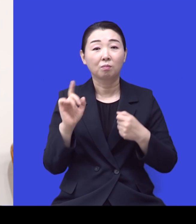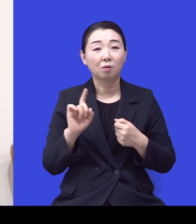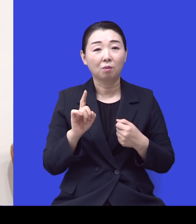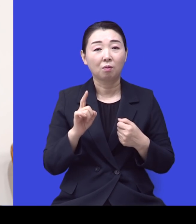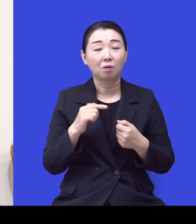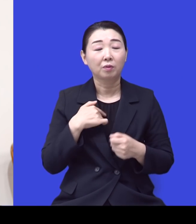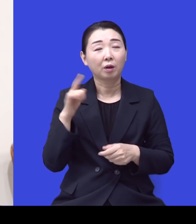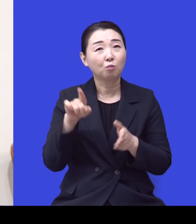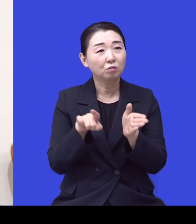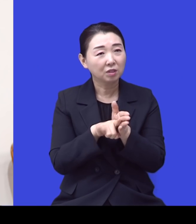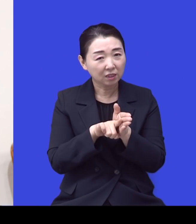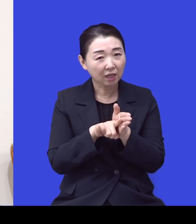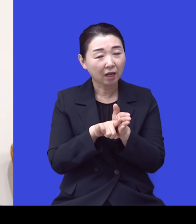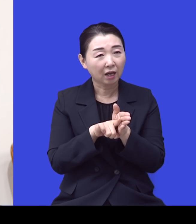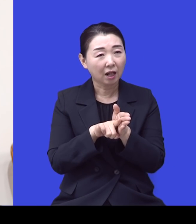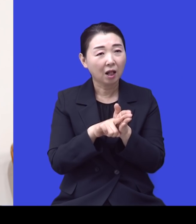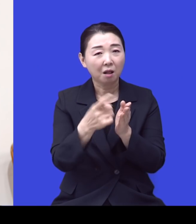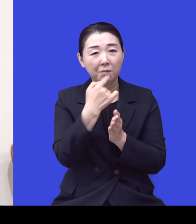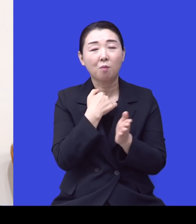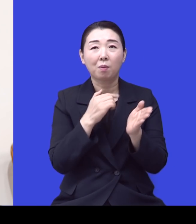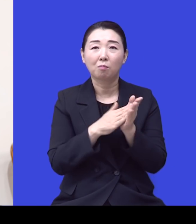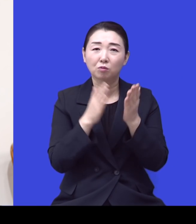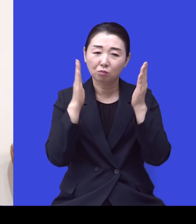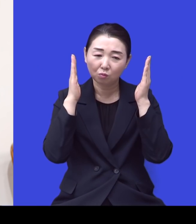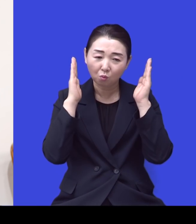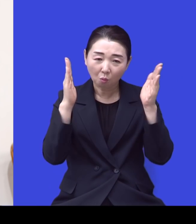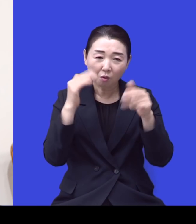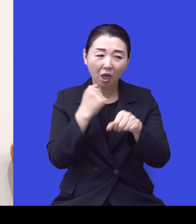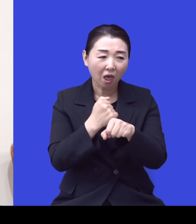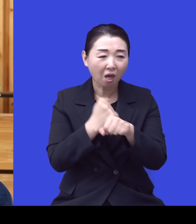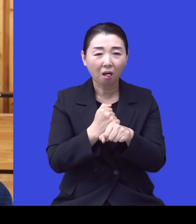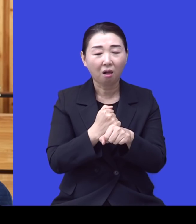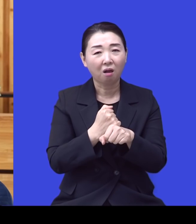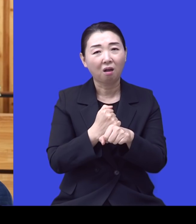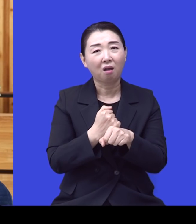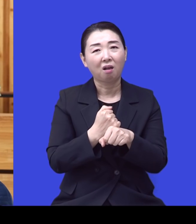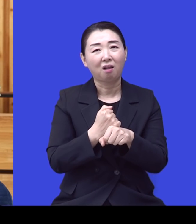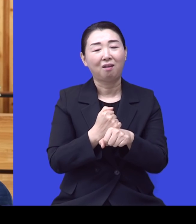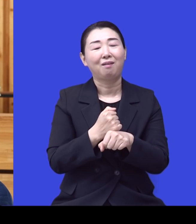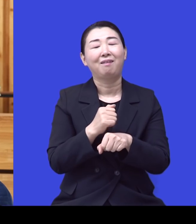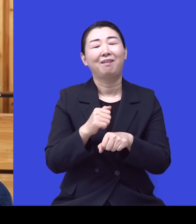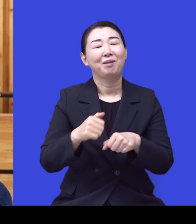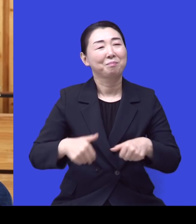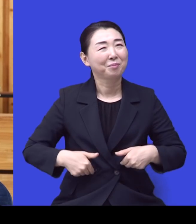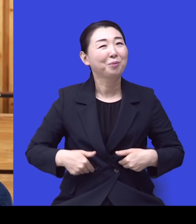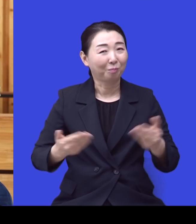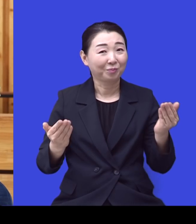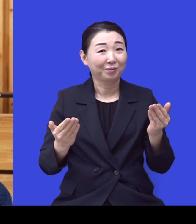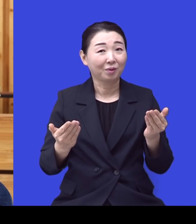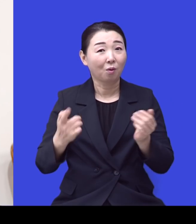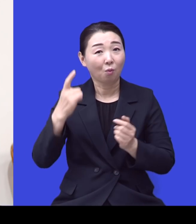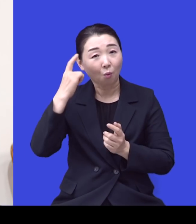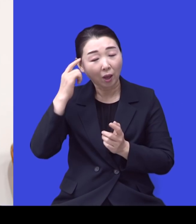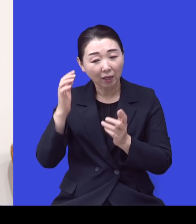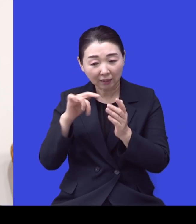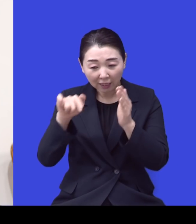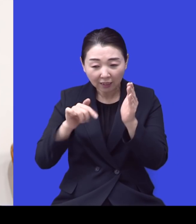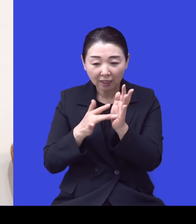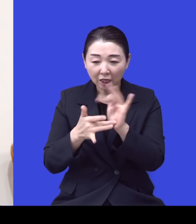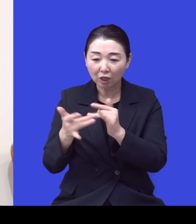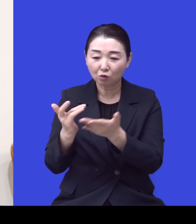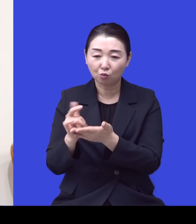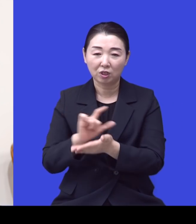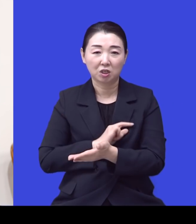내가 무슨 신학을 하고 무슨 공부를 했냐가 아무 소용이 없더라. 예. 그 안에서는 정말 예수님 이름 외에는